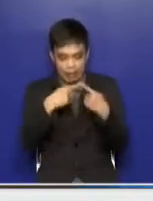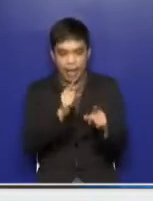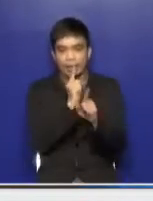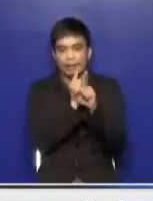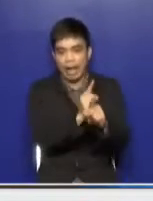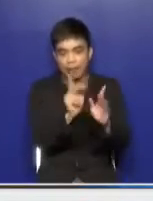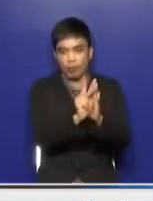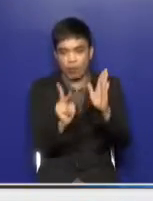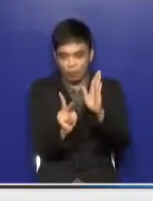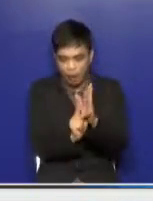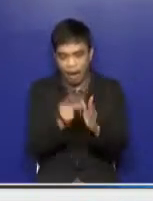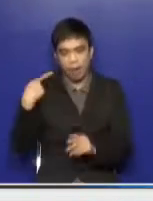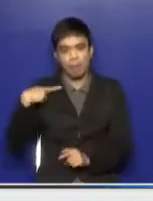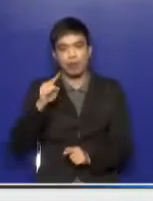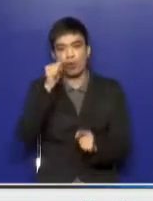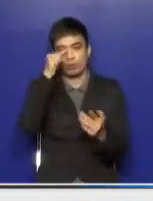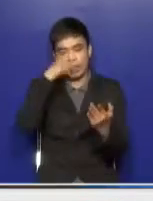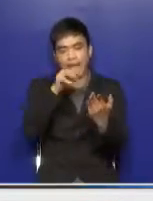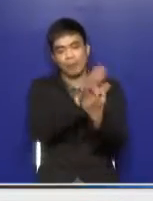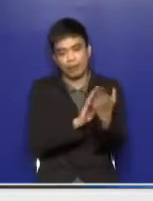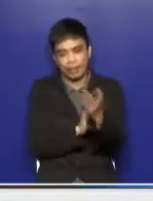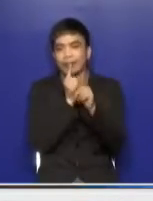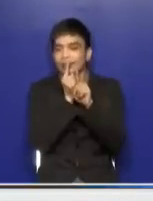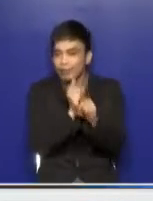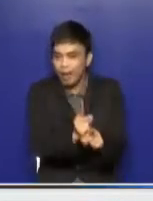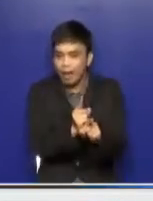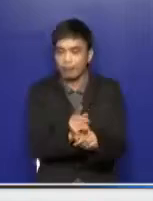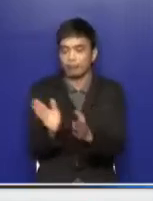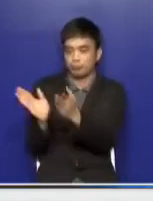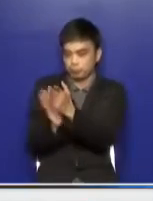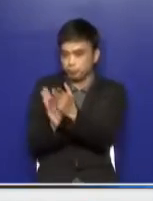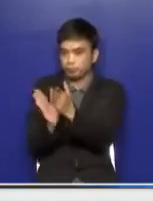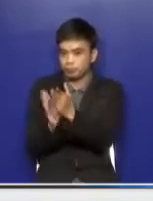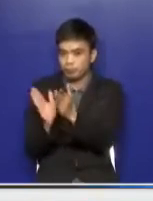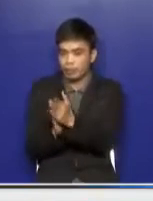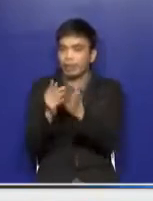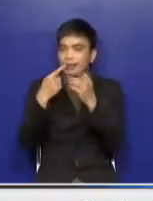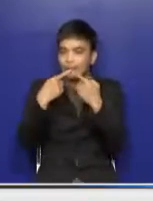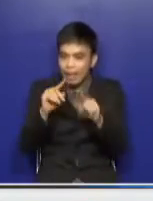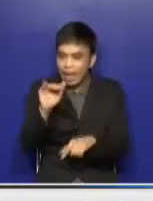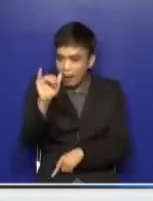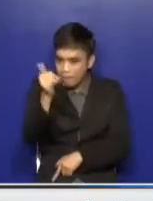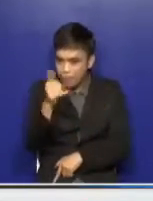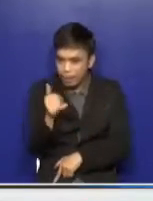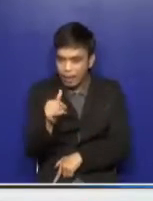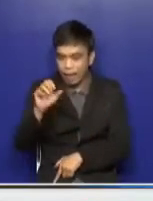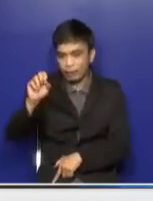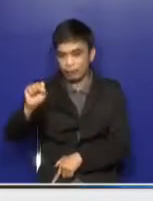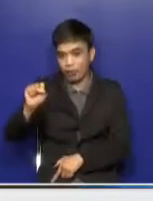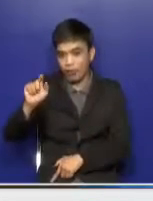พื่อปกป้องผลประโยชน์ของประเทศชาติอันนี้ต้องขอชมเชยแต่มีบางครั้งที่สต